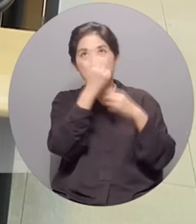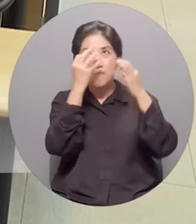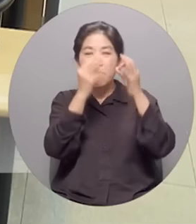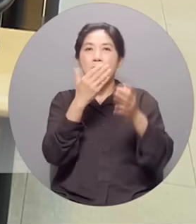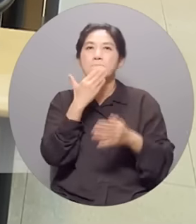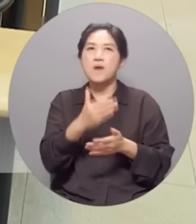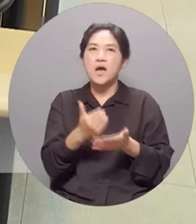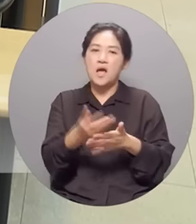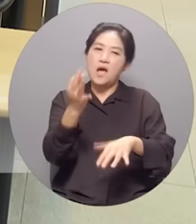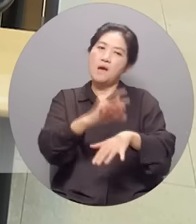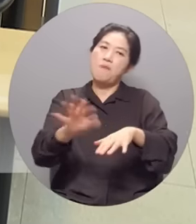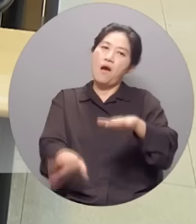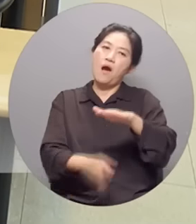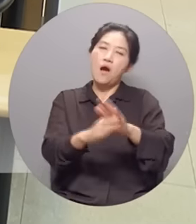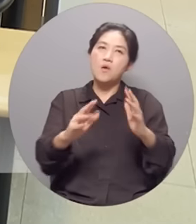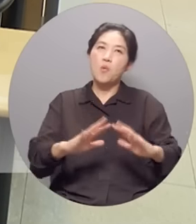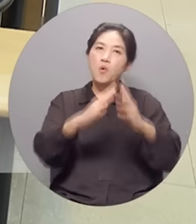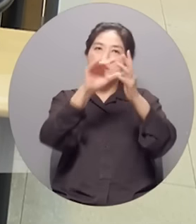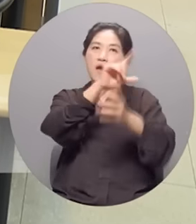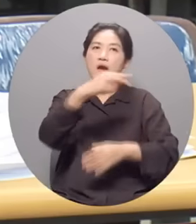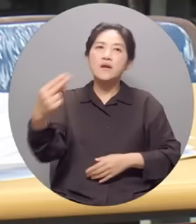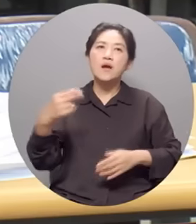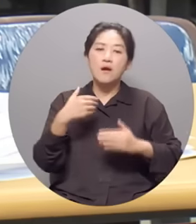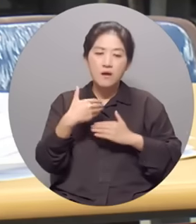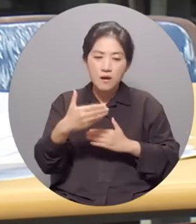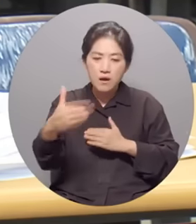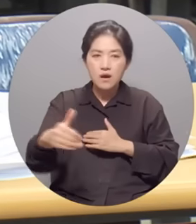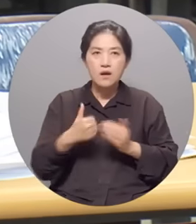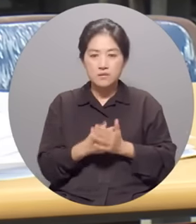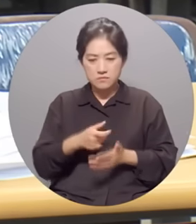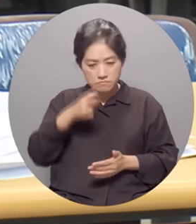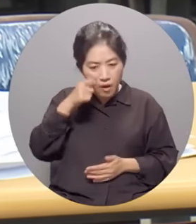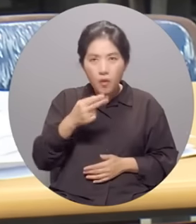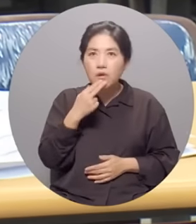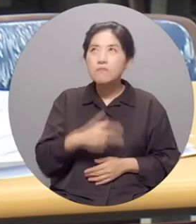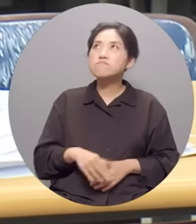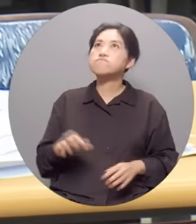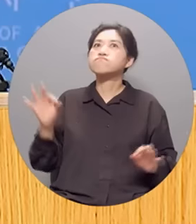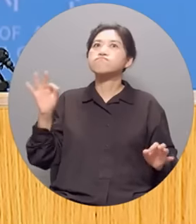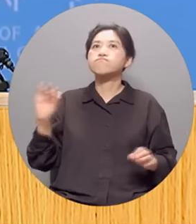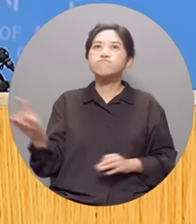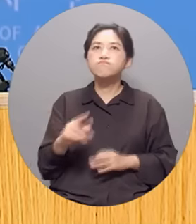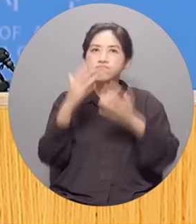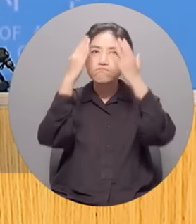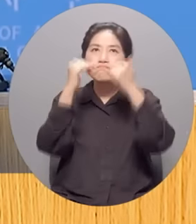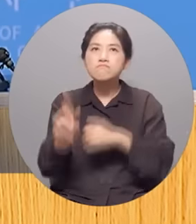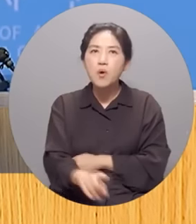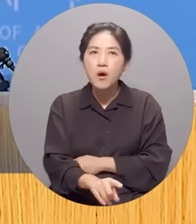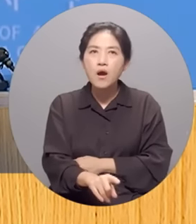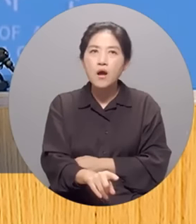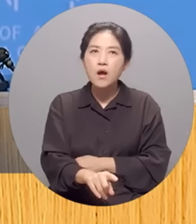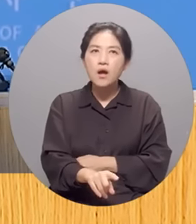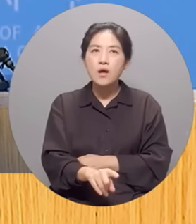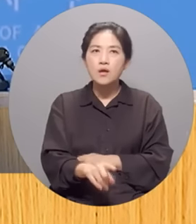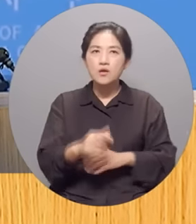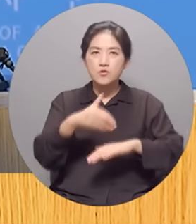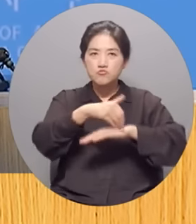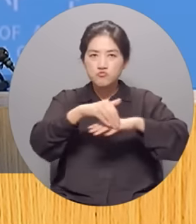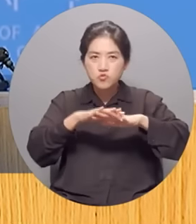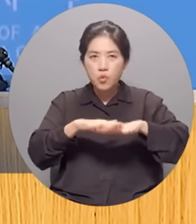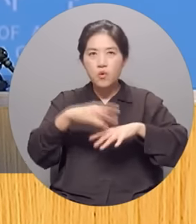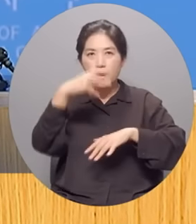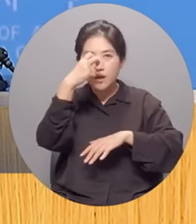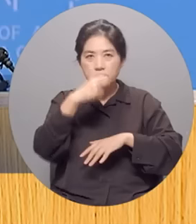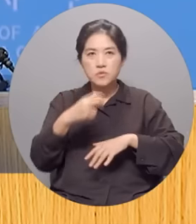이런 부실 공사를 LH가 어느 단계에서도 잡아내지 않았다고 결론냈습니다. 구조 설계 건수, 감독